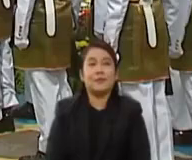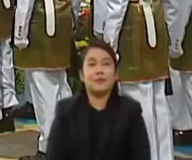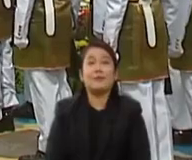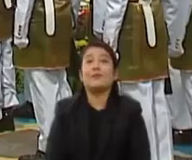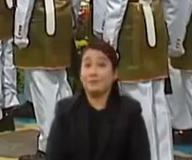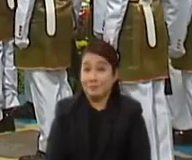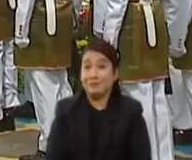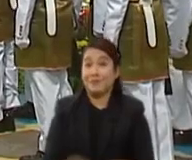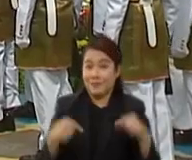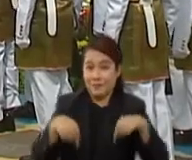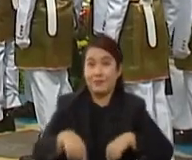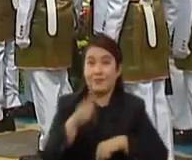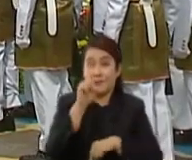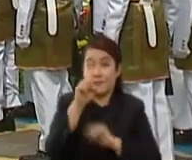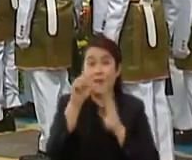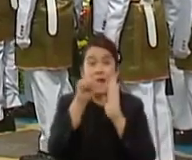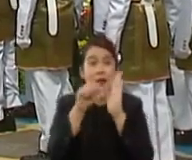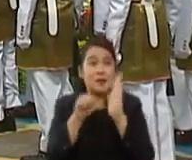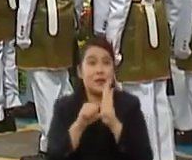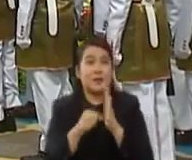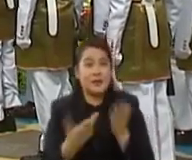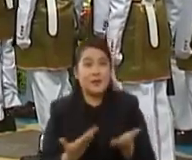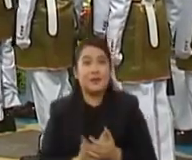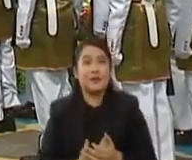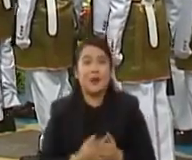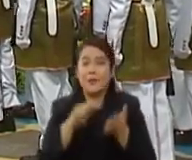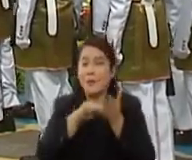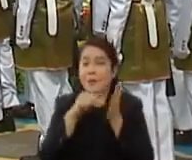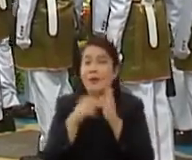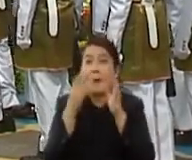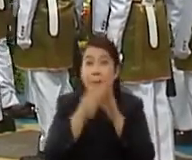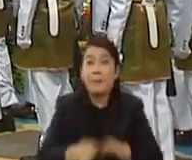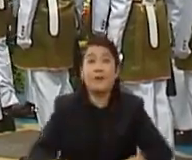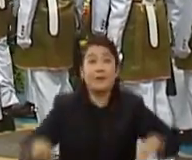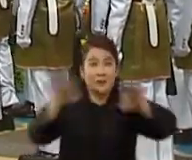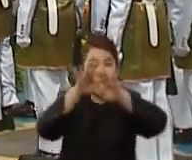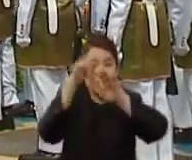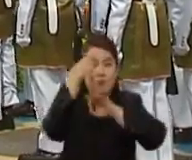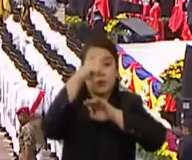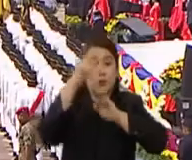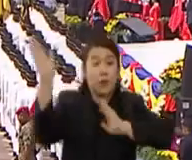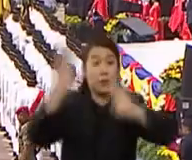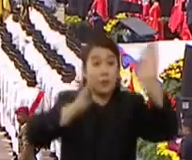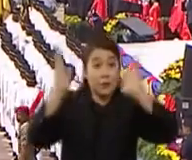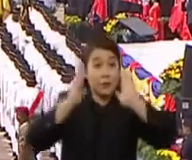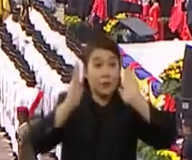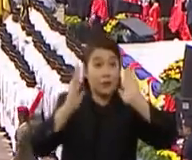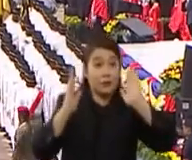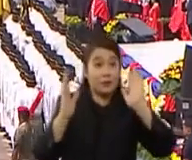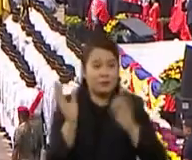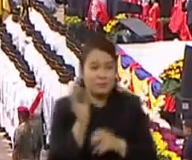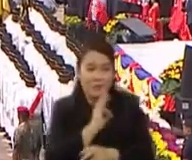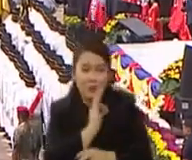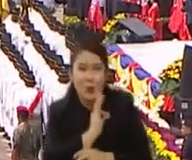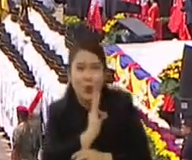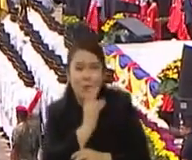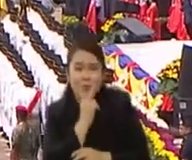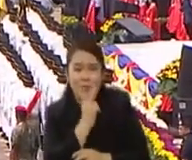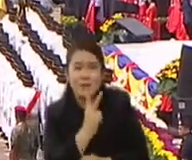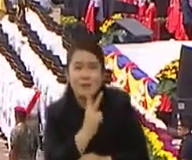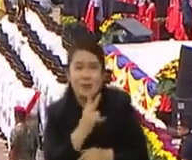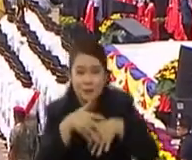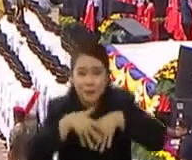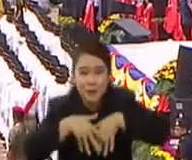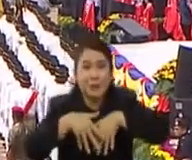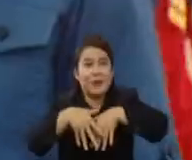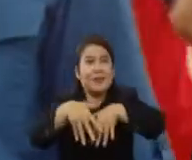Ini satu acara bersejarah, bermakna dan penting untuk negara. Dalam keterujaan kita menyaksikan acara perbarisan